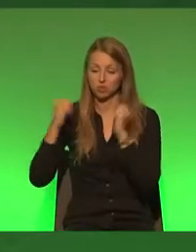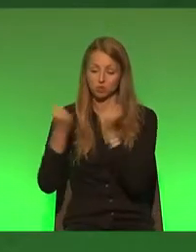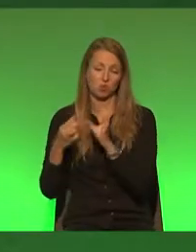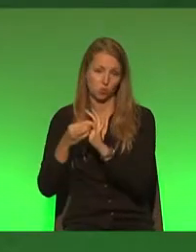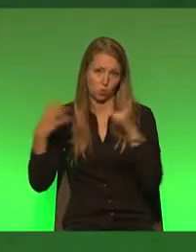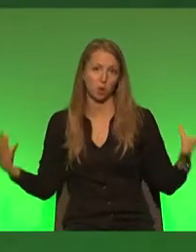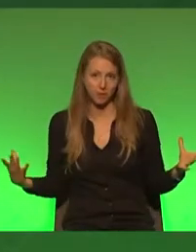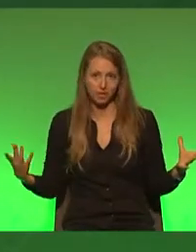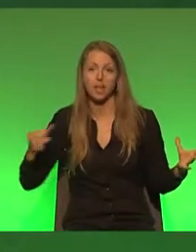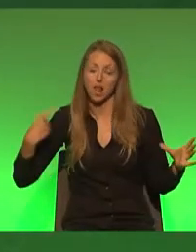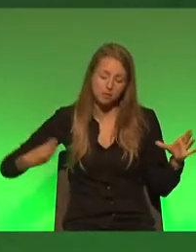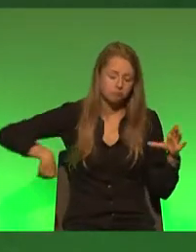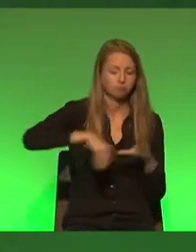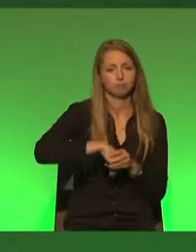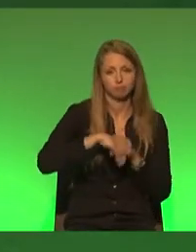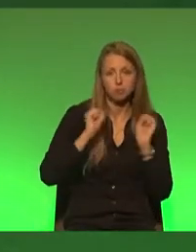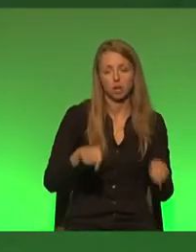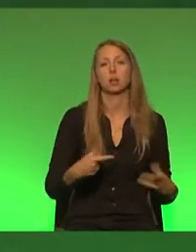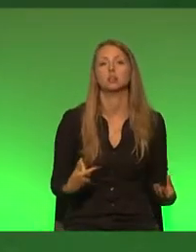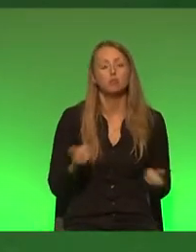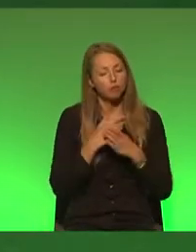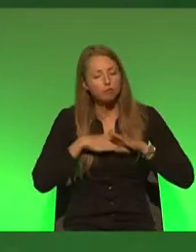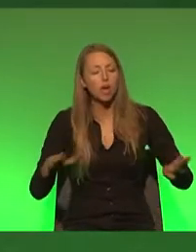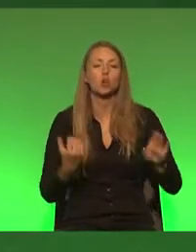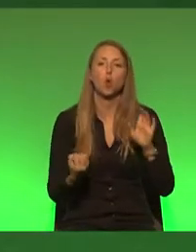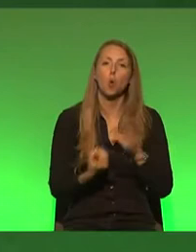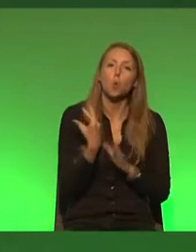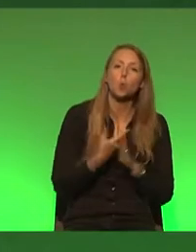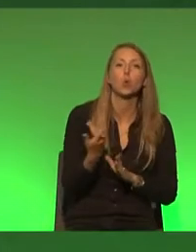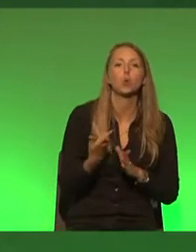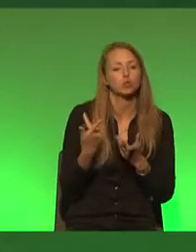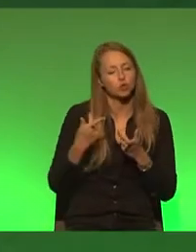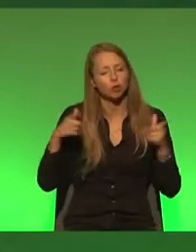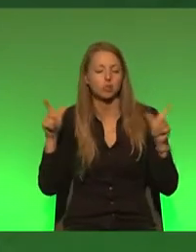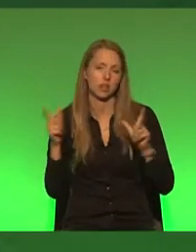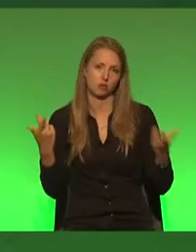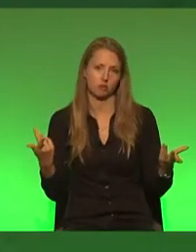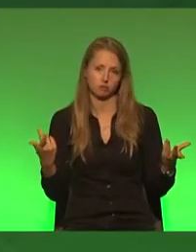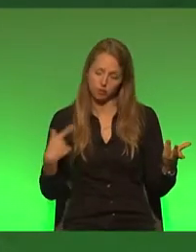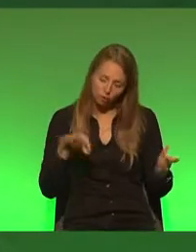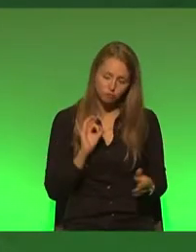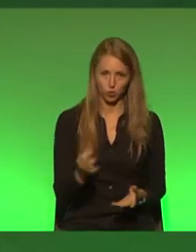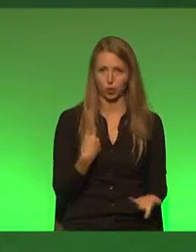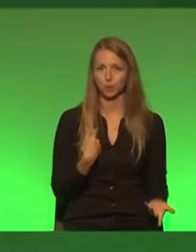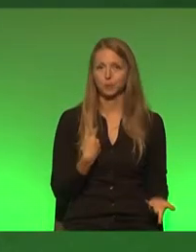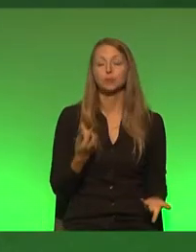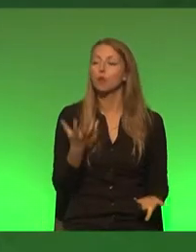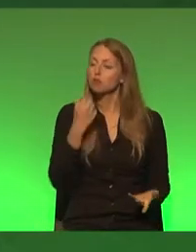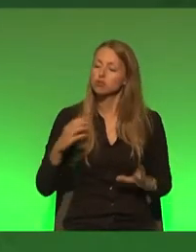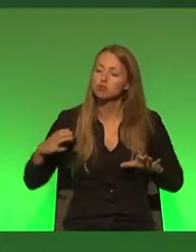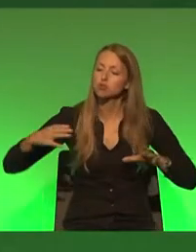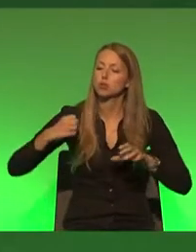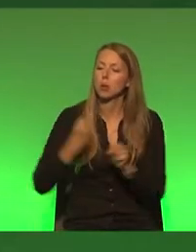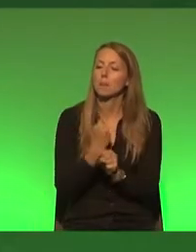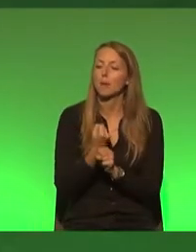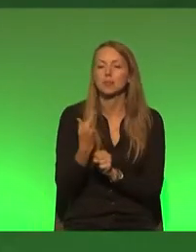eine freie, für eine offene, für eine ökologische und eine soziale Gesellschaft. Liebe Freundinnen und Freunde, ich will mit euch daran arbeiten, dass wir mehr